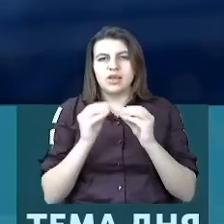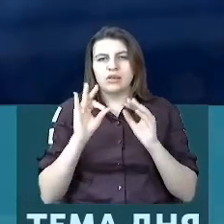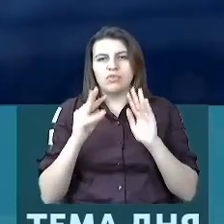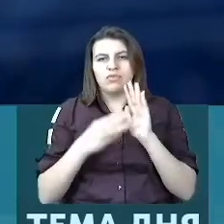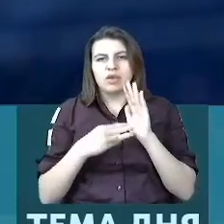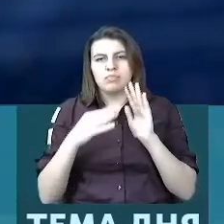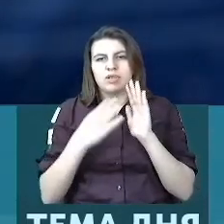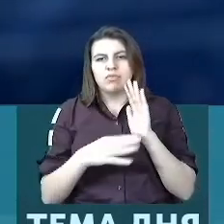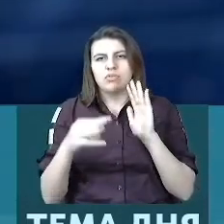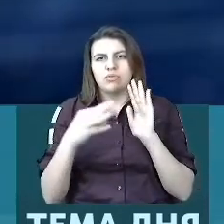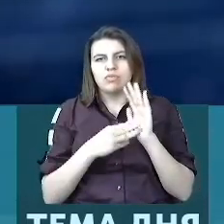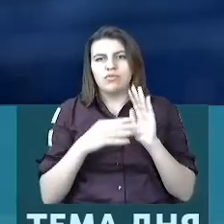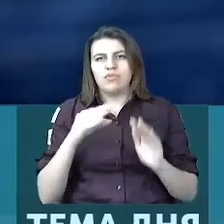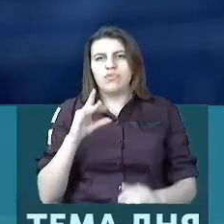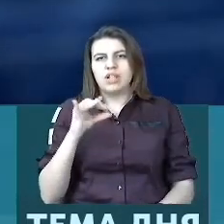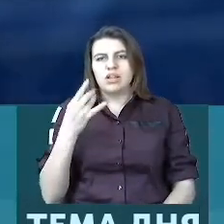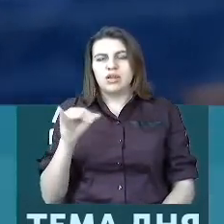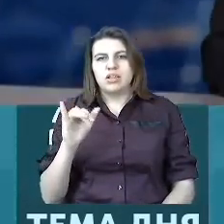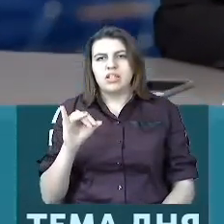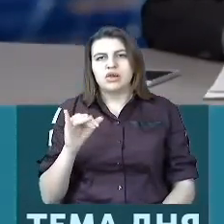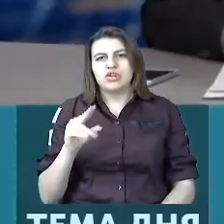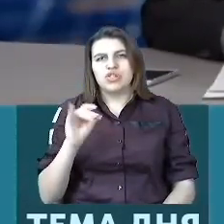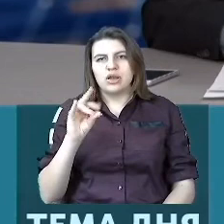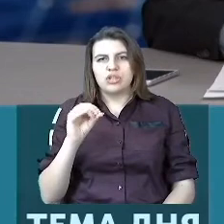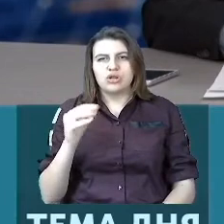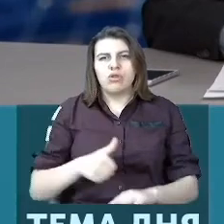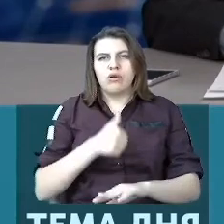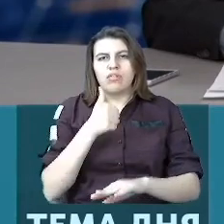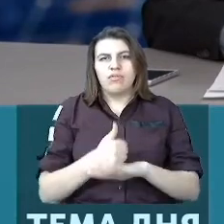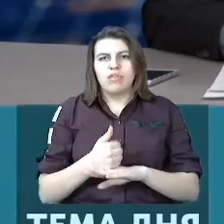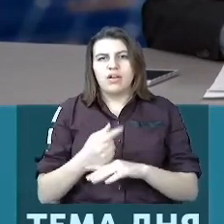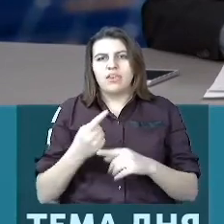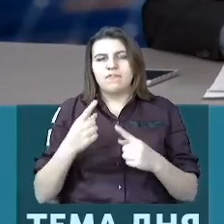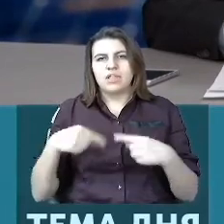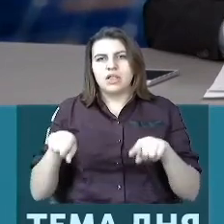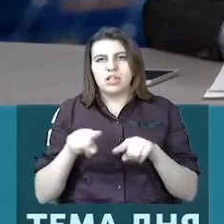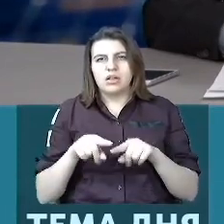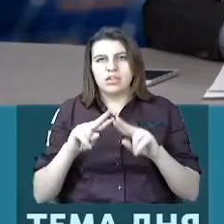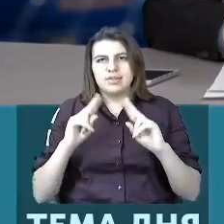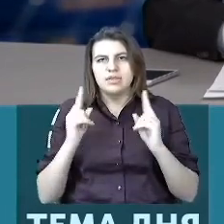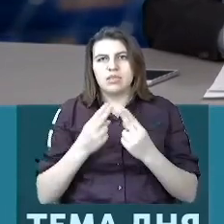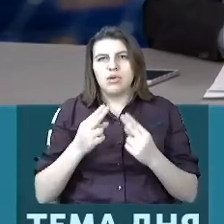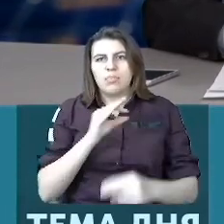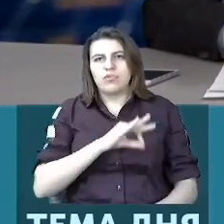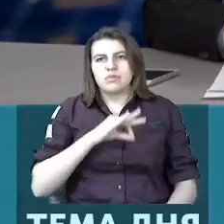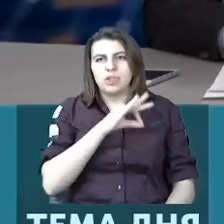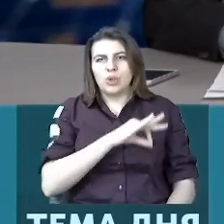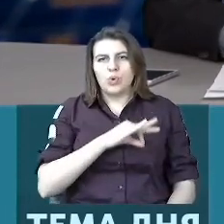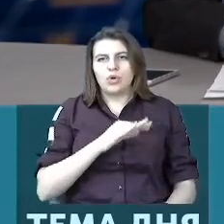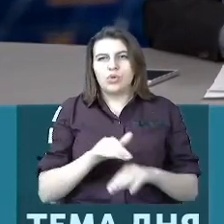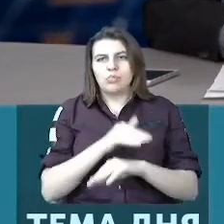050-210-08-98. Валерій Черниш, голова Федерації профспілок Луганської області, з нами на зв'язку. Пане Валерію, доброго вечора. Доброго